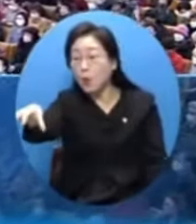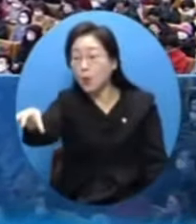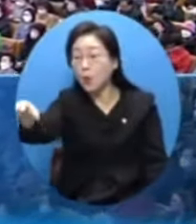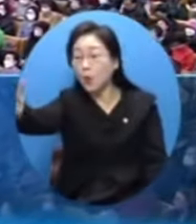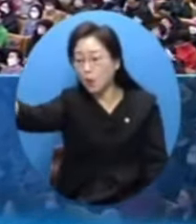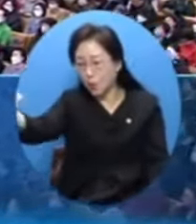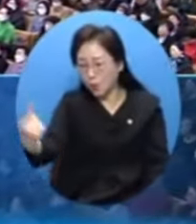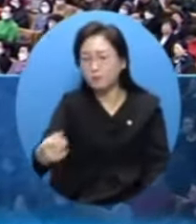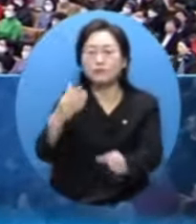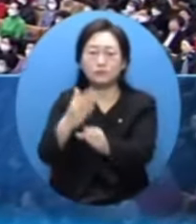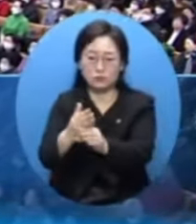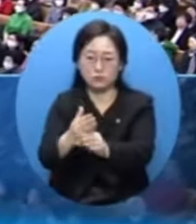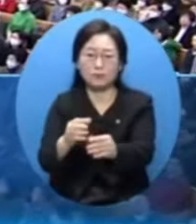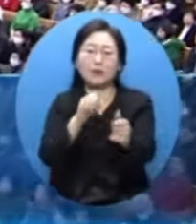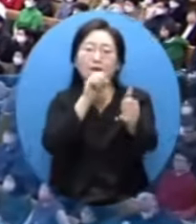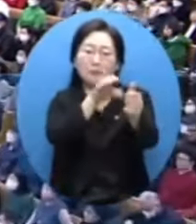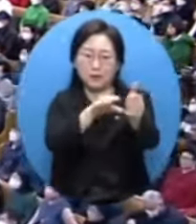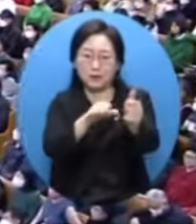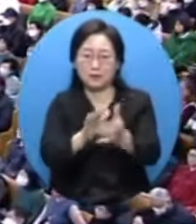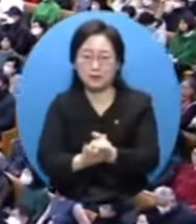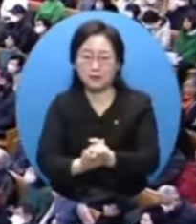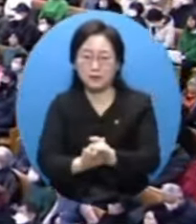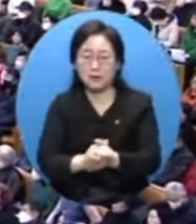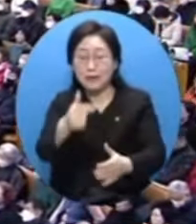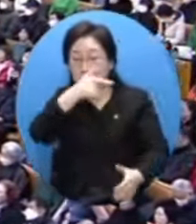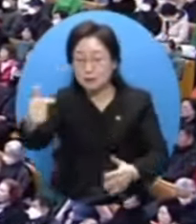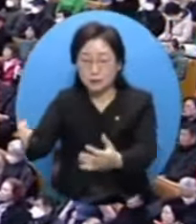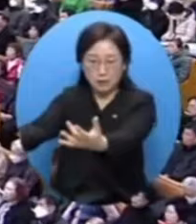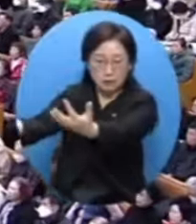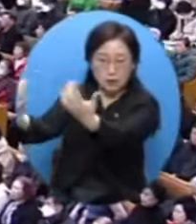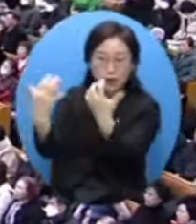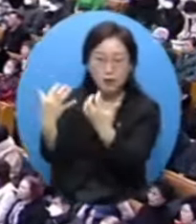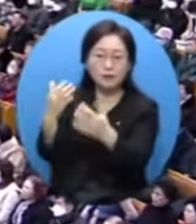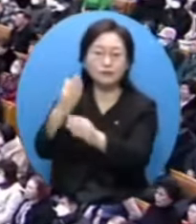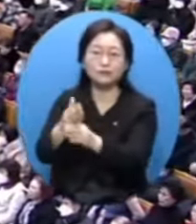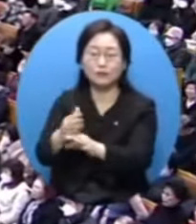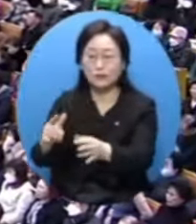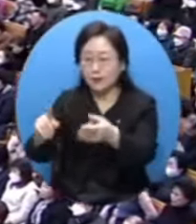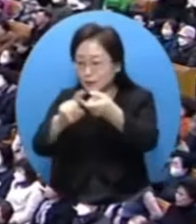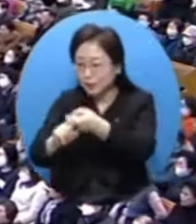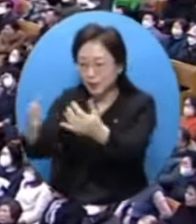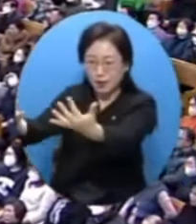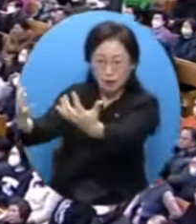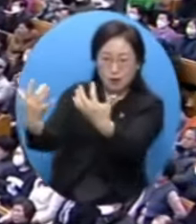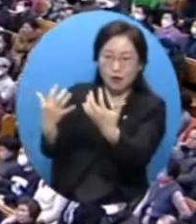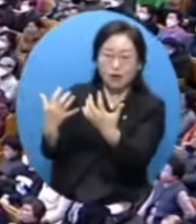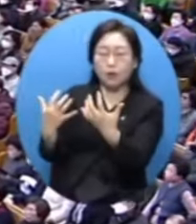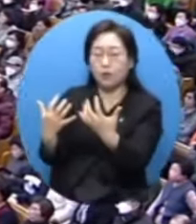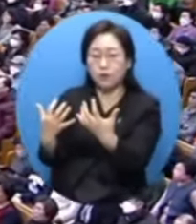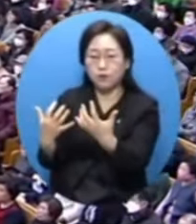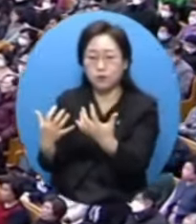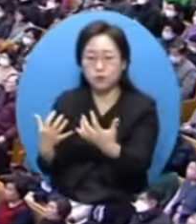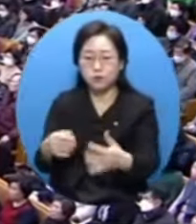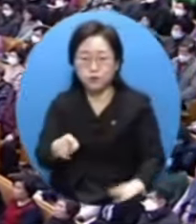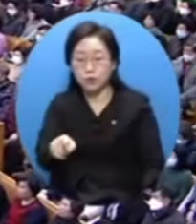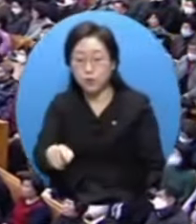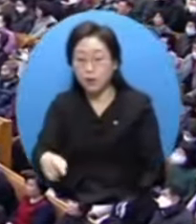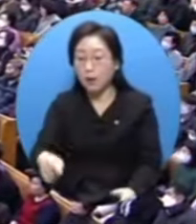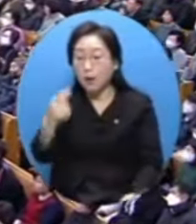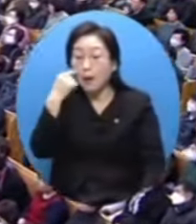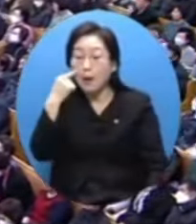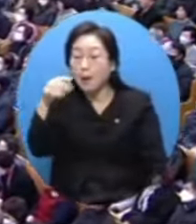하니 보고를 합니다. 큰 무리가 몰려옵니다. 연합군이 몰려오는데 바로 우리 나라